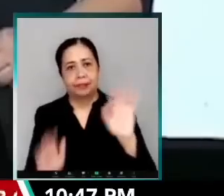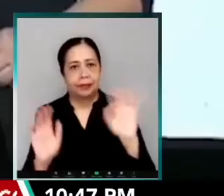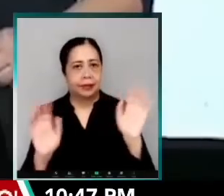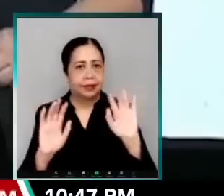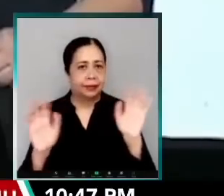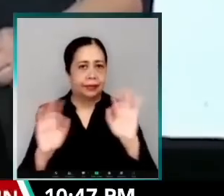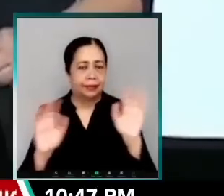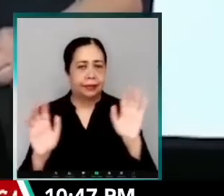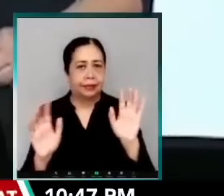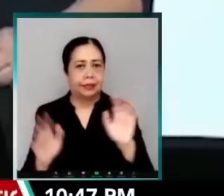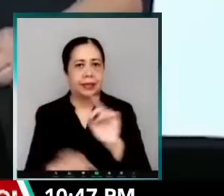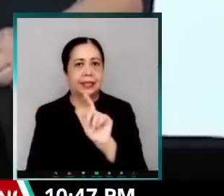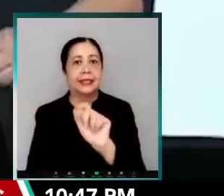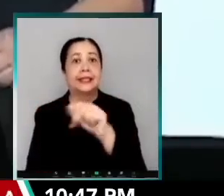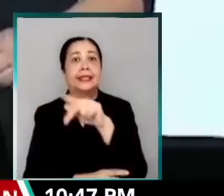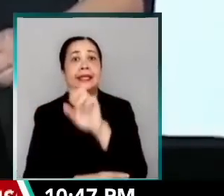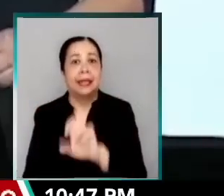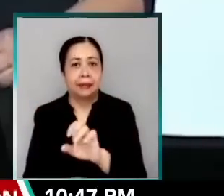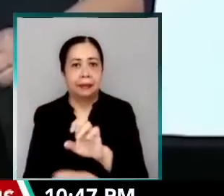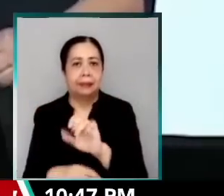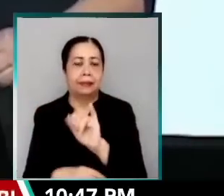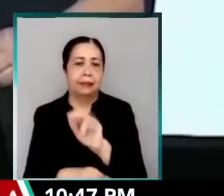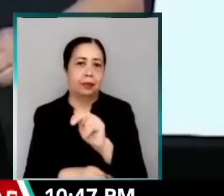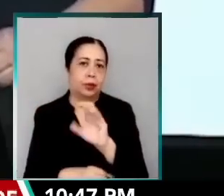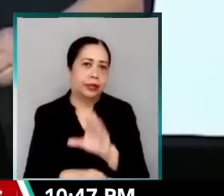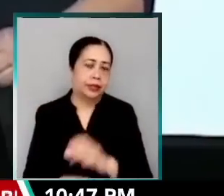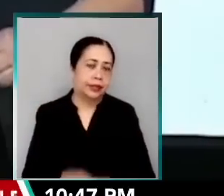Tape Incorporated.